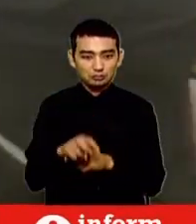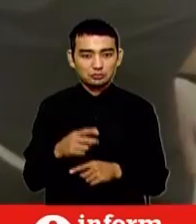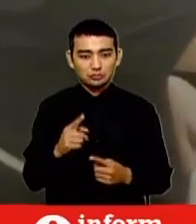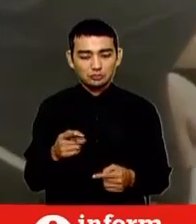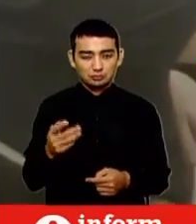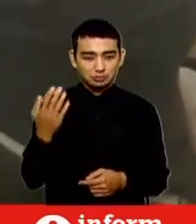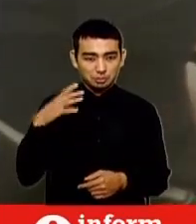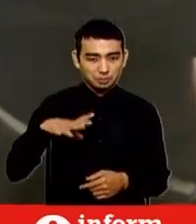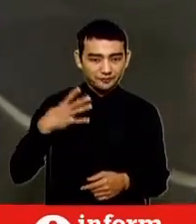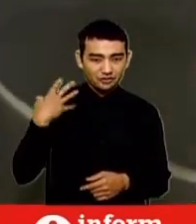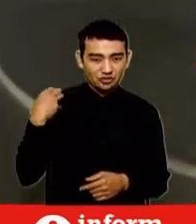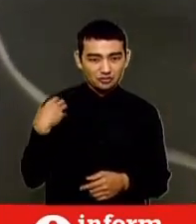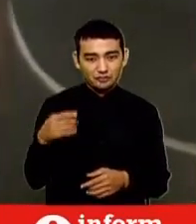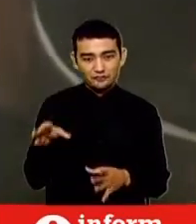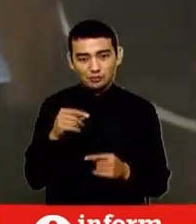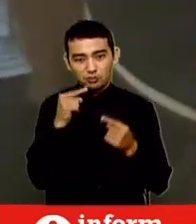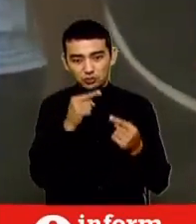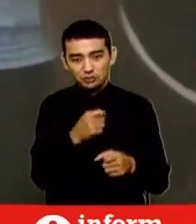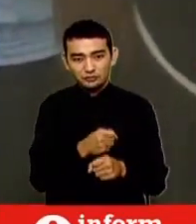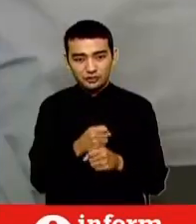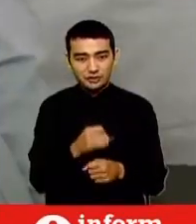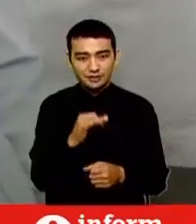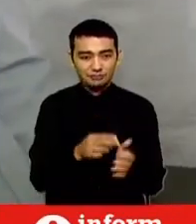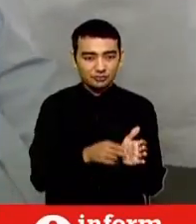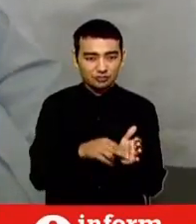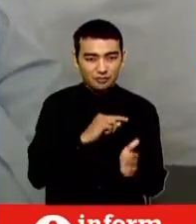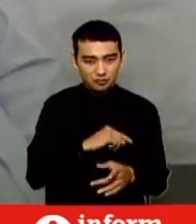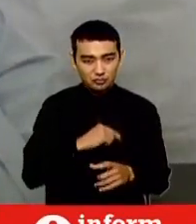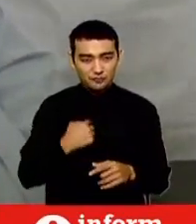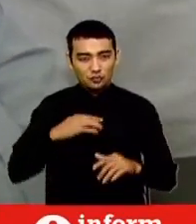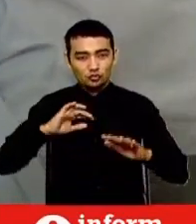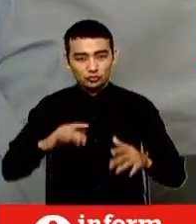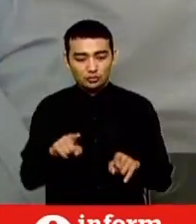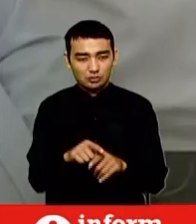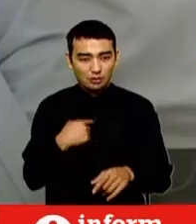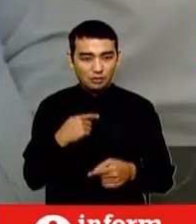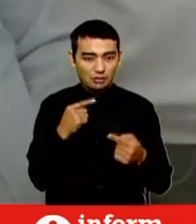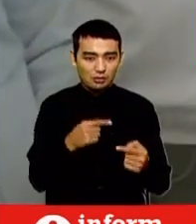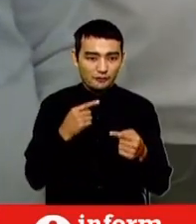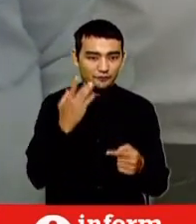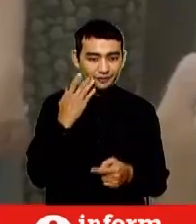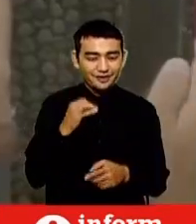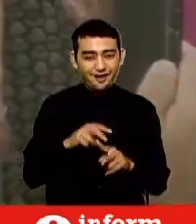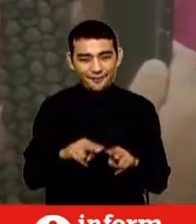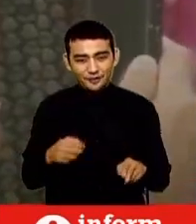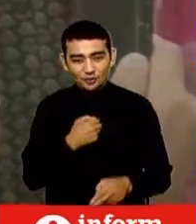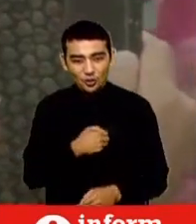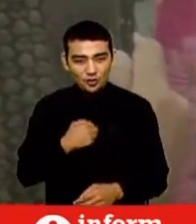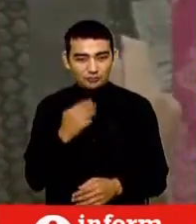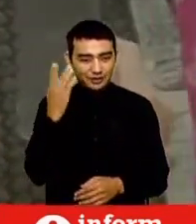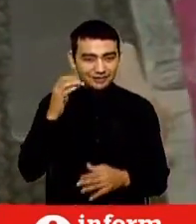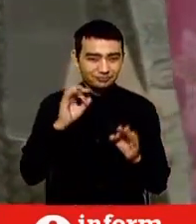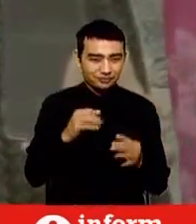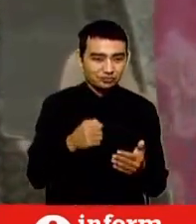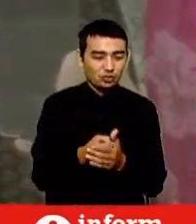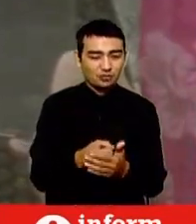Бұрынғы басшының қайта келуіне қарсылық білдіруден темір жолшылардың өздері де шаршаған сияқты. Өткені көпшілік дәл осылай наразылықтарын айтып, бұған